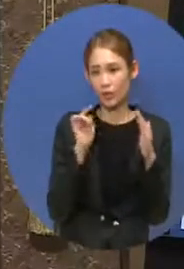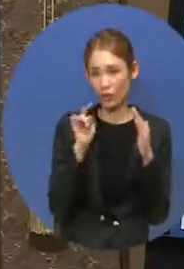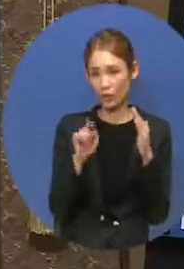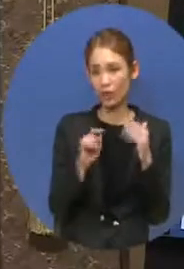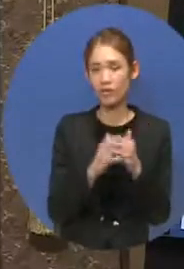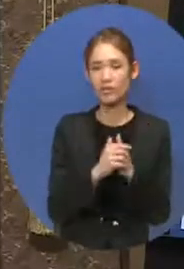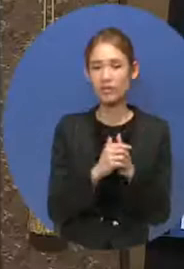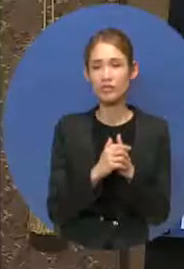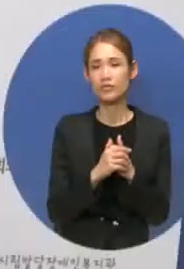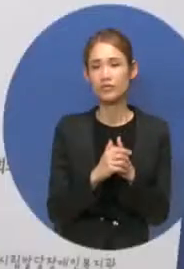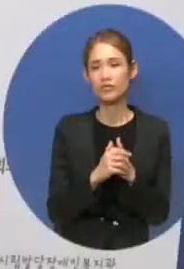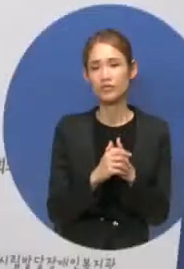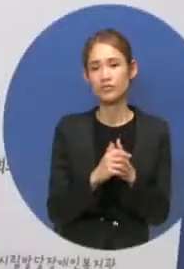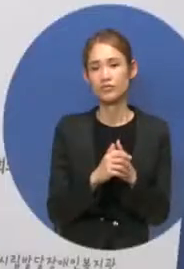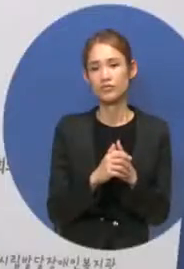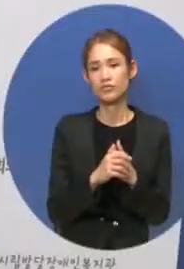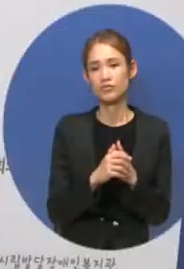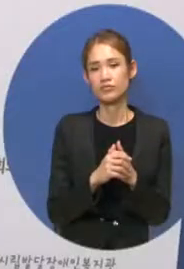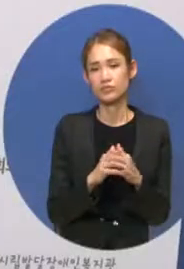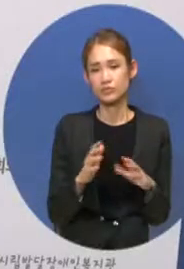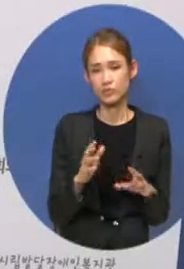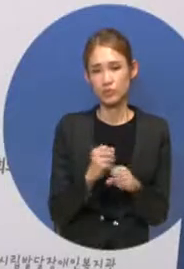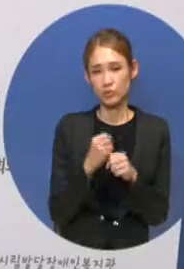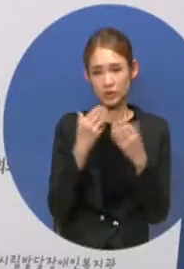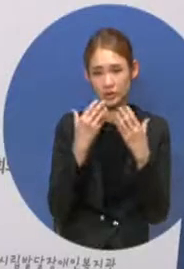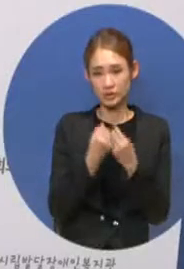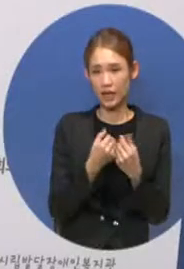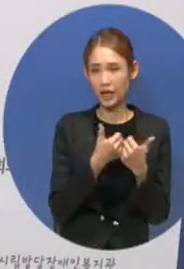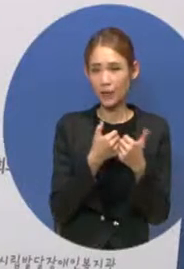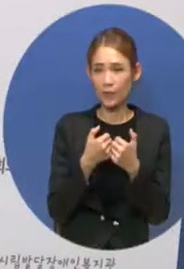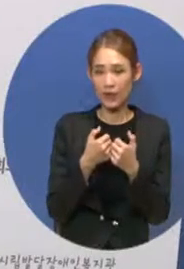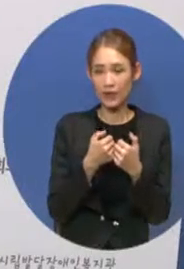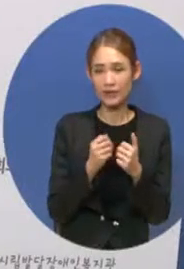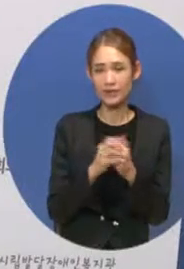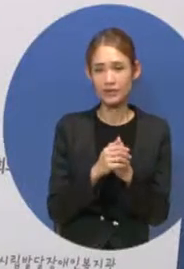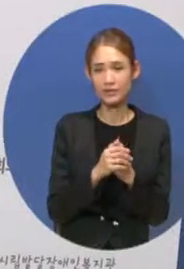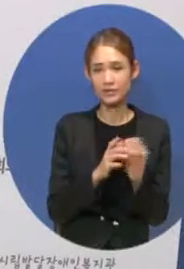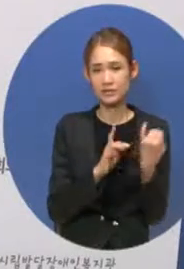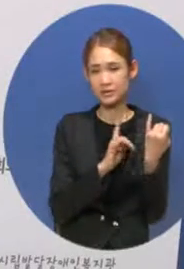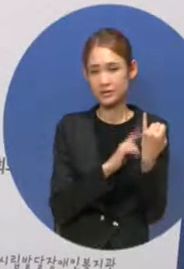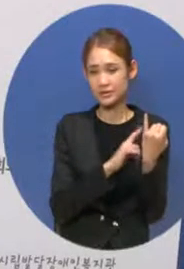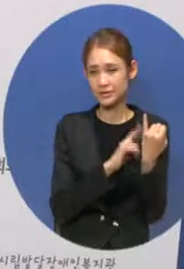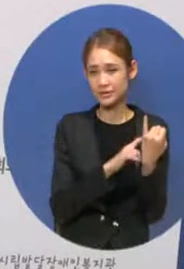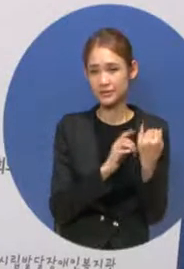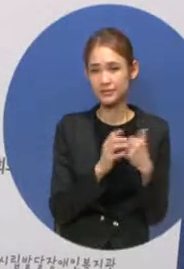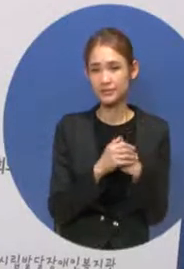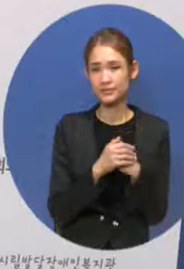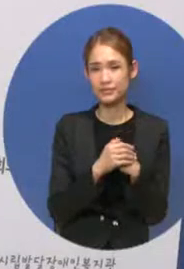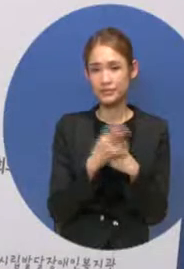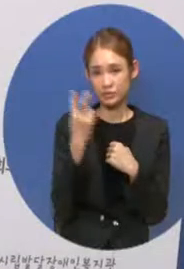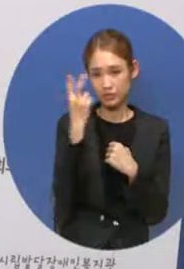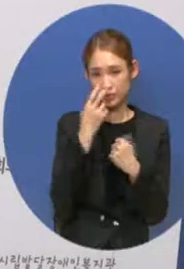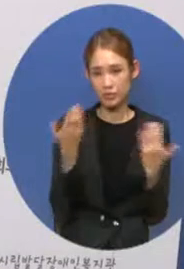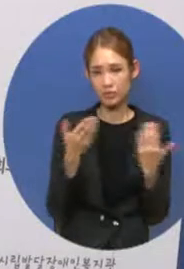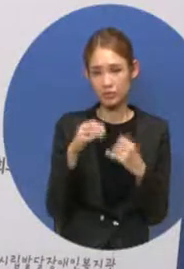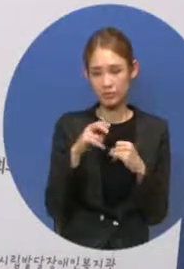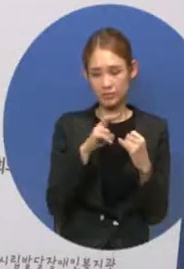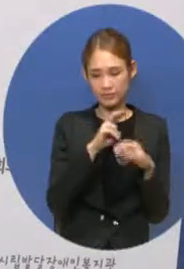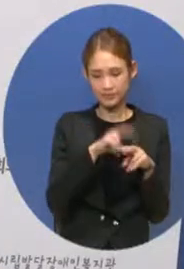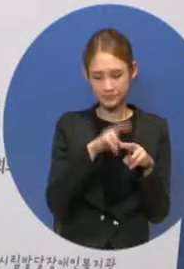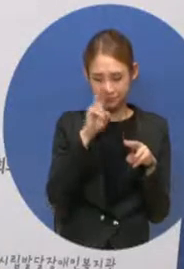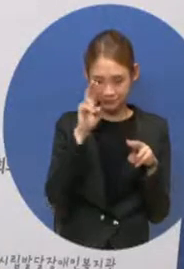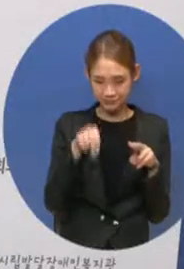병원에서 진단을 하시게 되실 거고요. 통합사례회의도 진행하고 있습니다. 이분 같은 경우에는 지금 보호작업상에 퇴사를